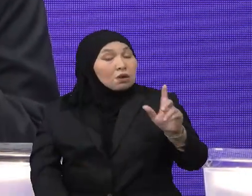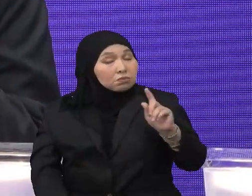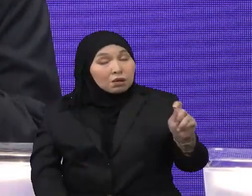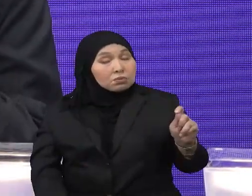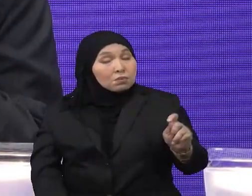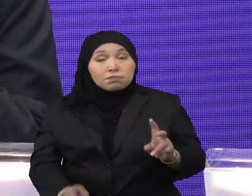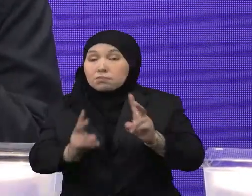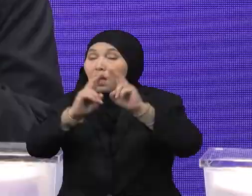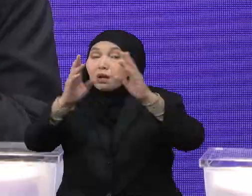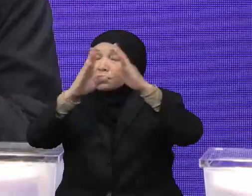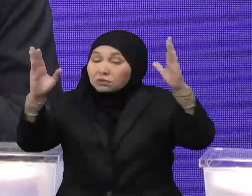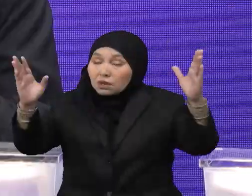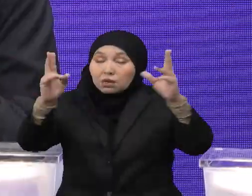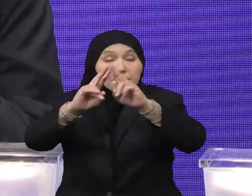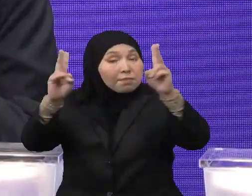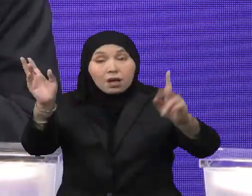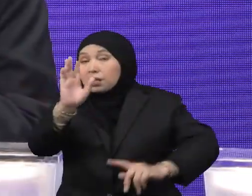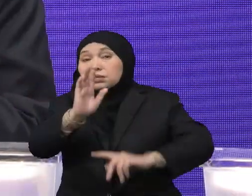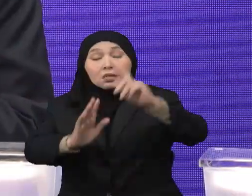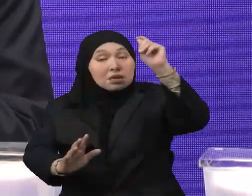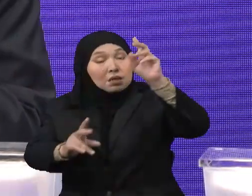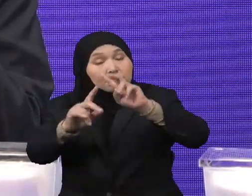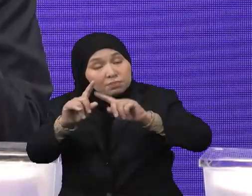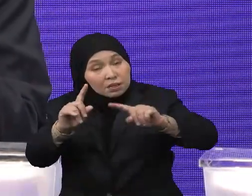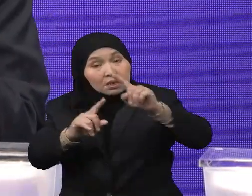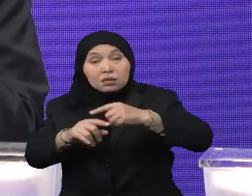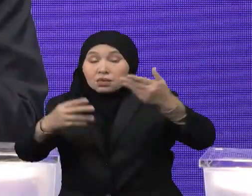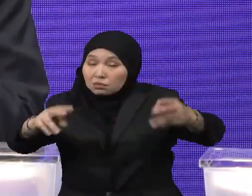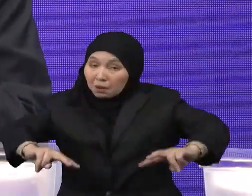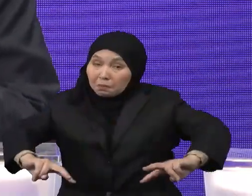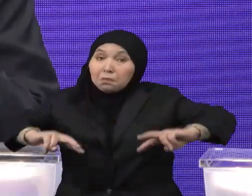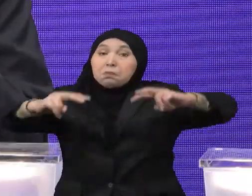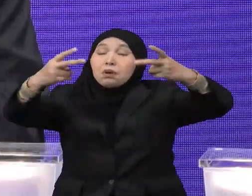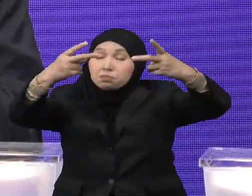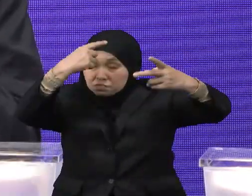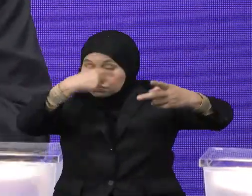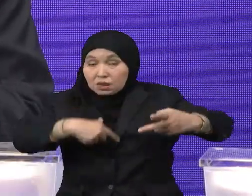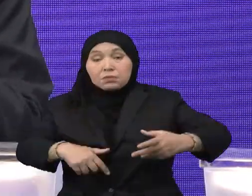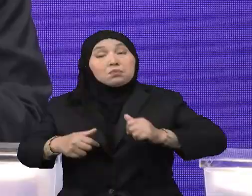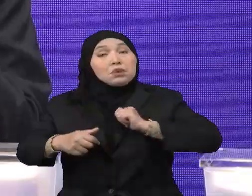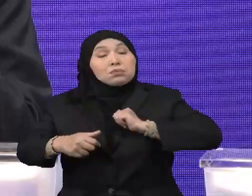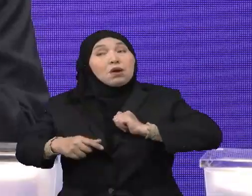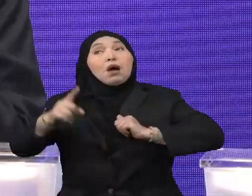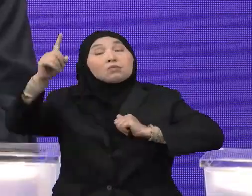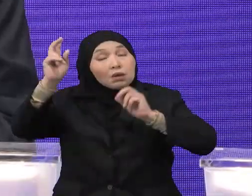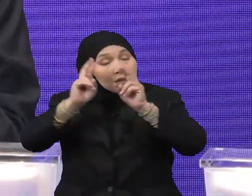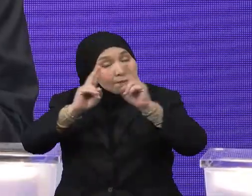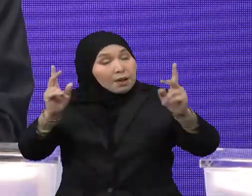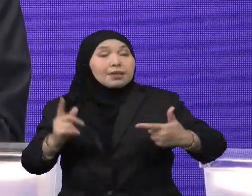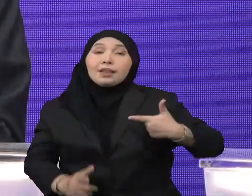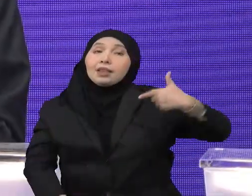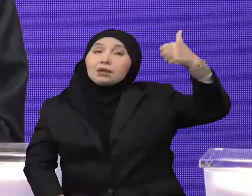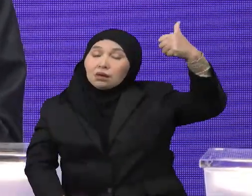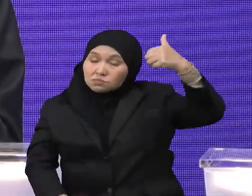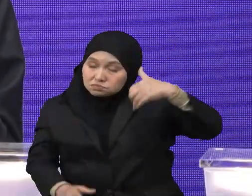maha besar dan yang paling tinggi dan dilikati nak menaikkan diri berdiri menaikkan diri Allahlah yang paling layak untuk